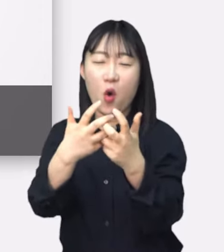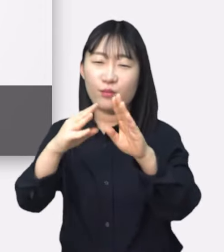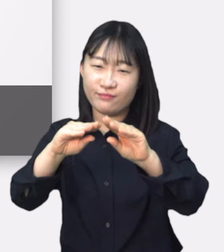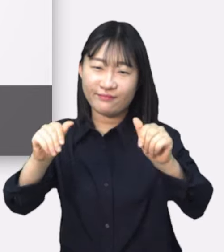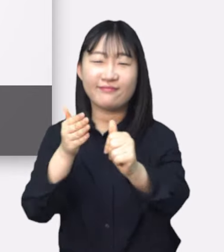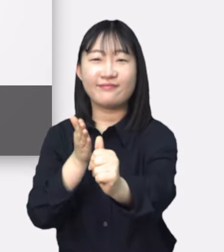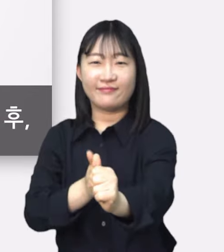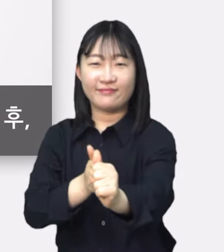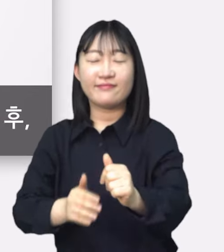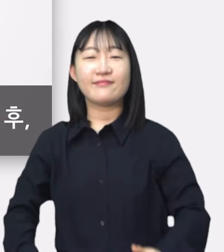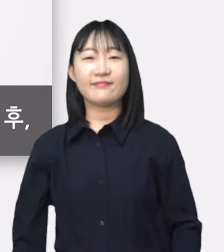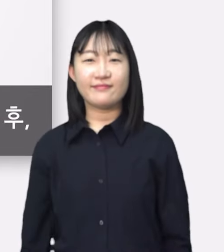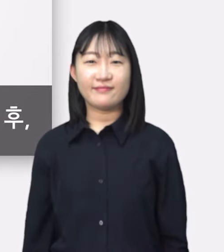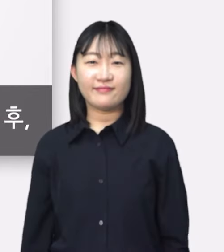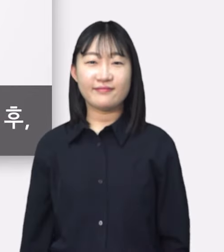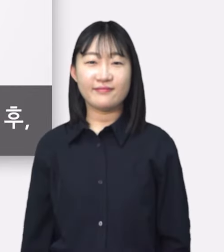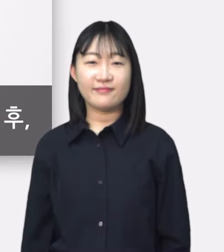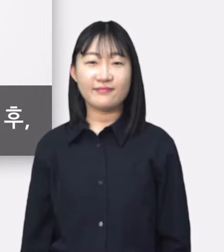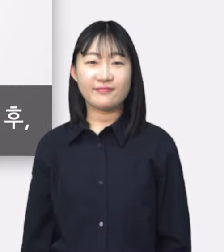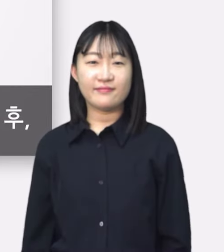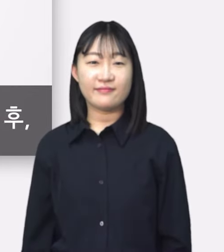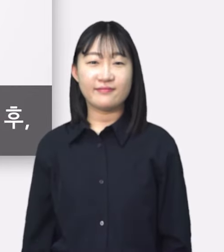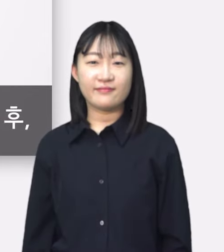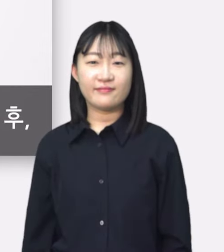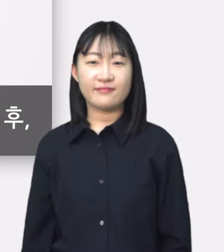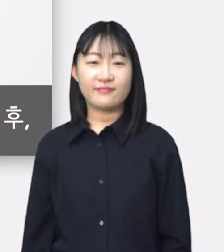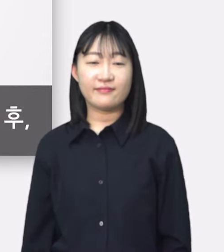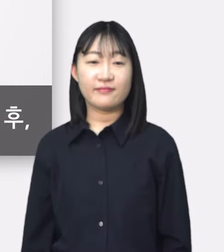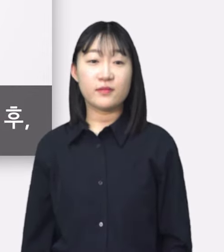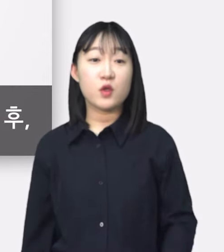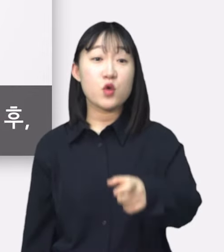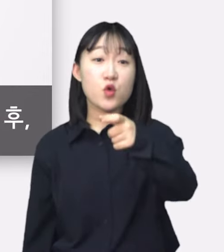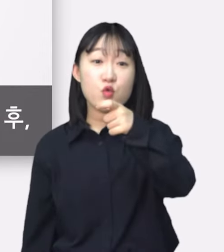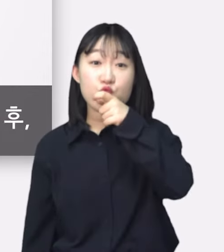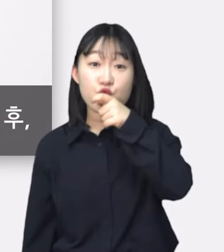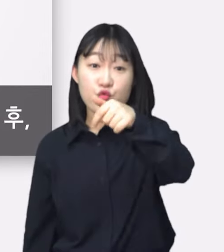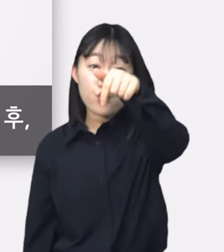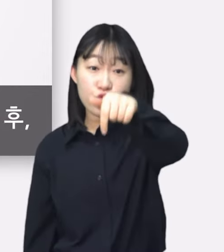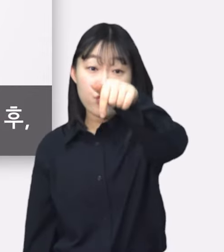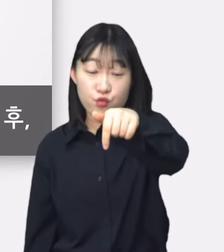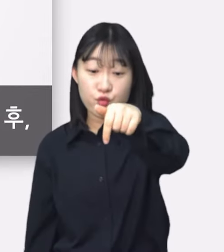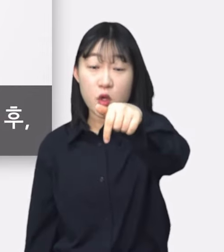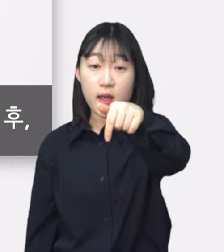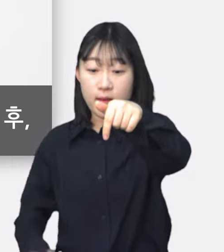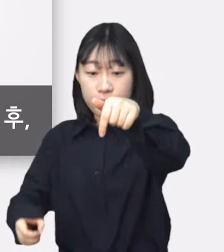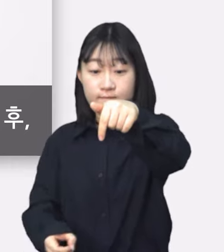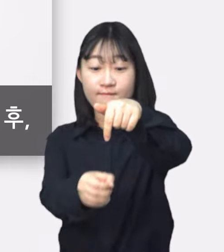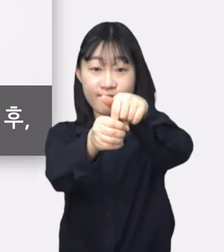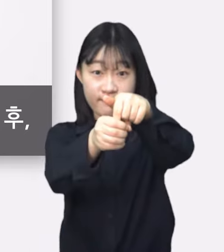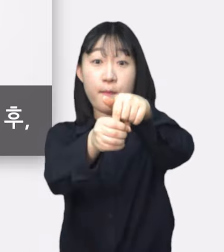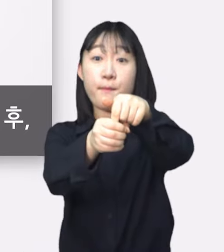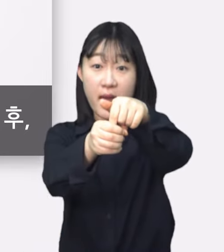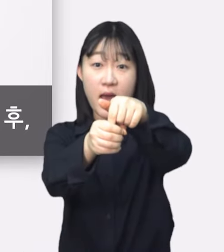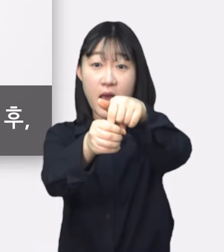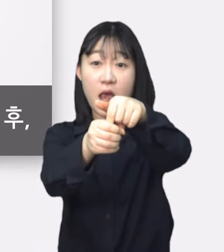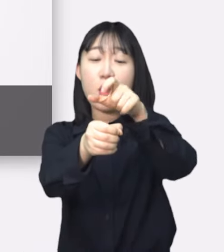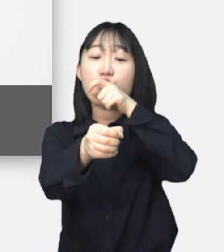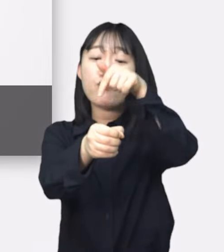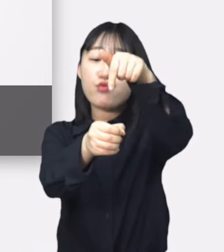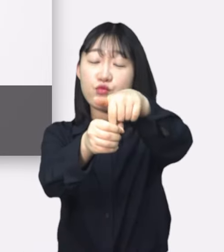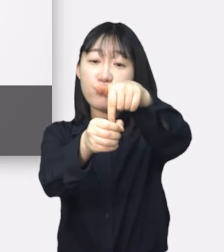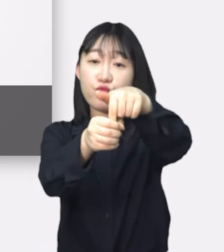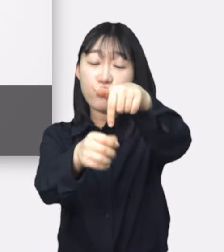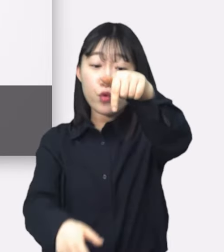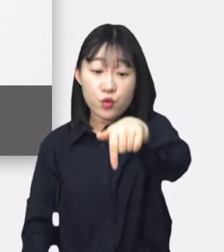주세요. 급수호스를 수돗꼭지에 연결해 동결 부위가 녹았는지 물을 틀어 확인 후